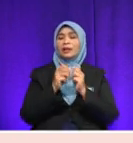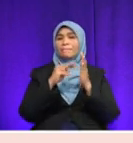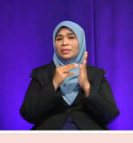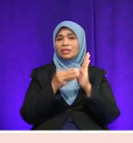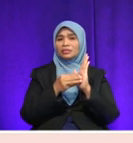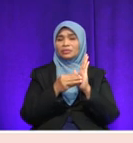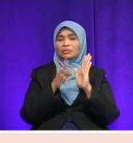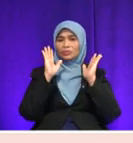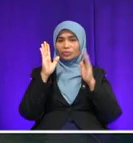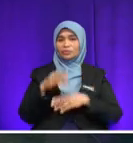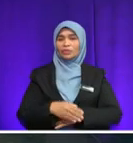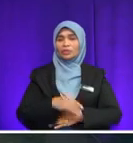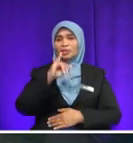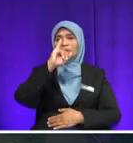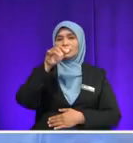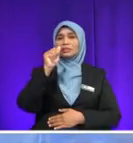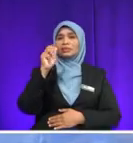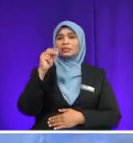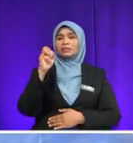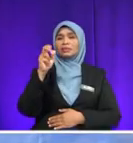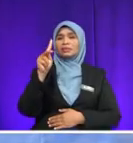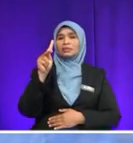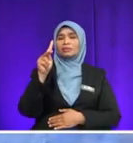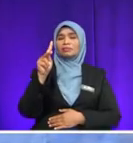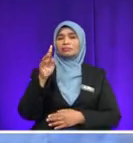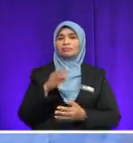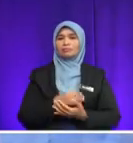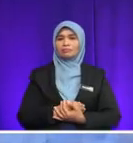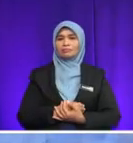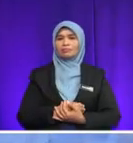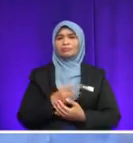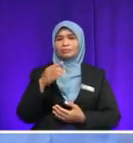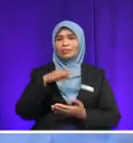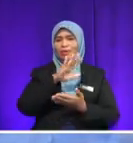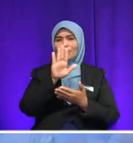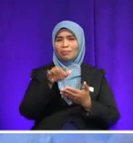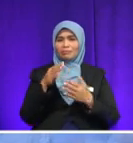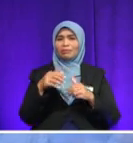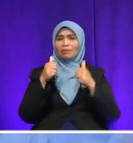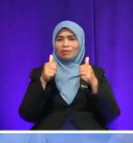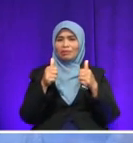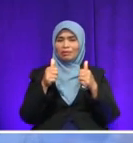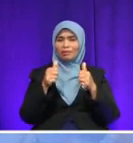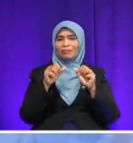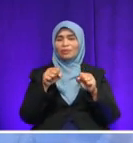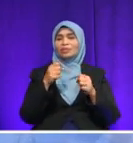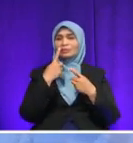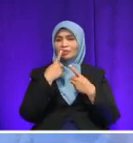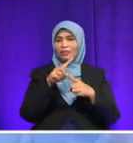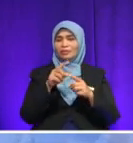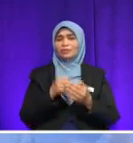Oke jadi semua nih Hebat soal dan yang